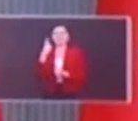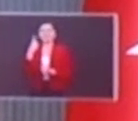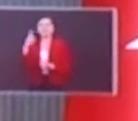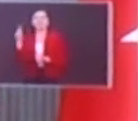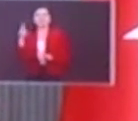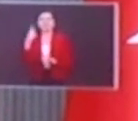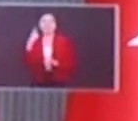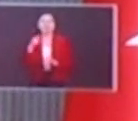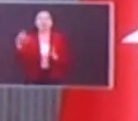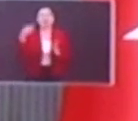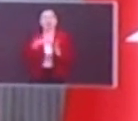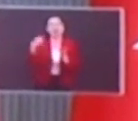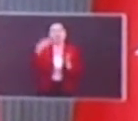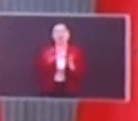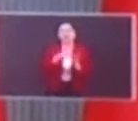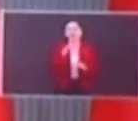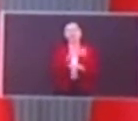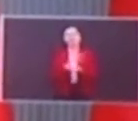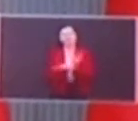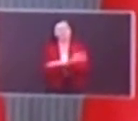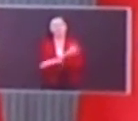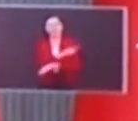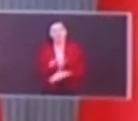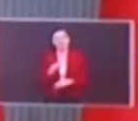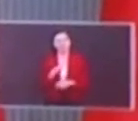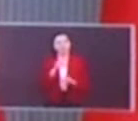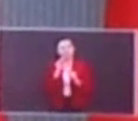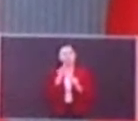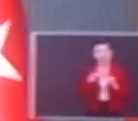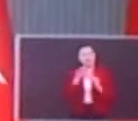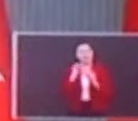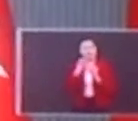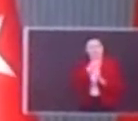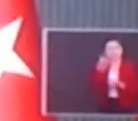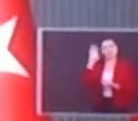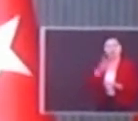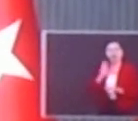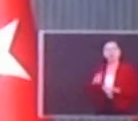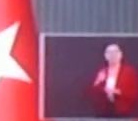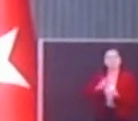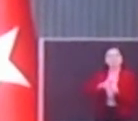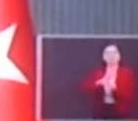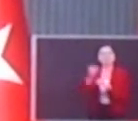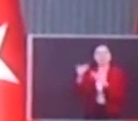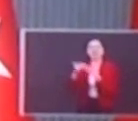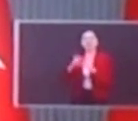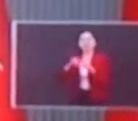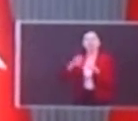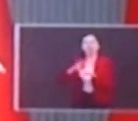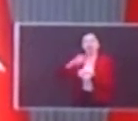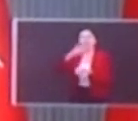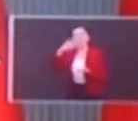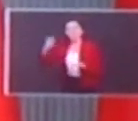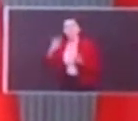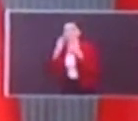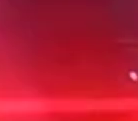καφέ. Και με πλησίασαν τέσσερις νεαροί. Τέσσερα νέα παιδιά. Και μου λένε Έλληνας, λέω Έλληνας.